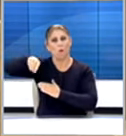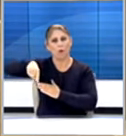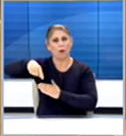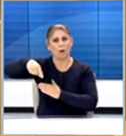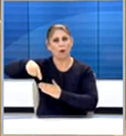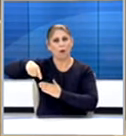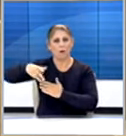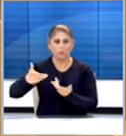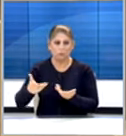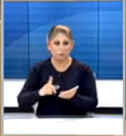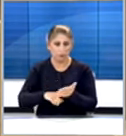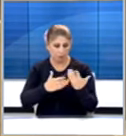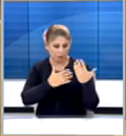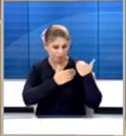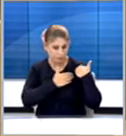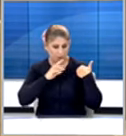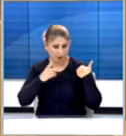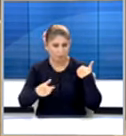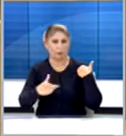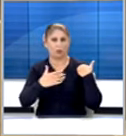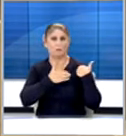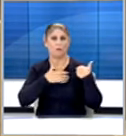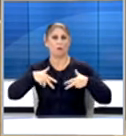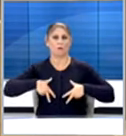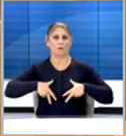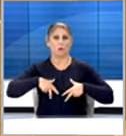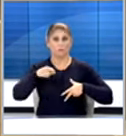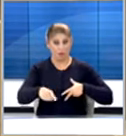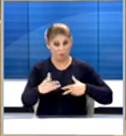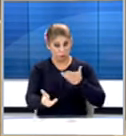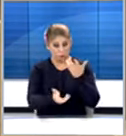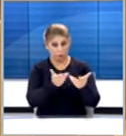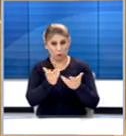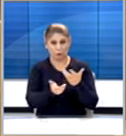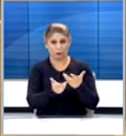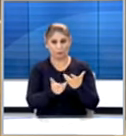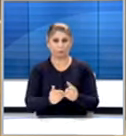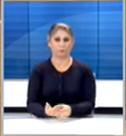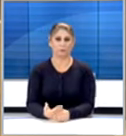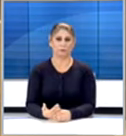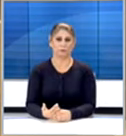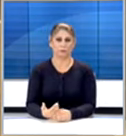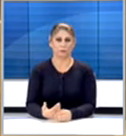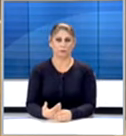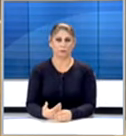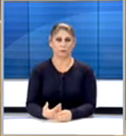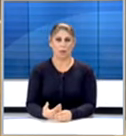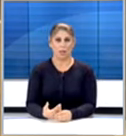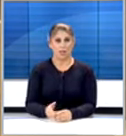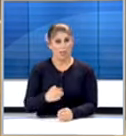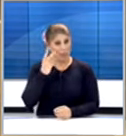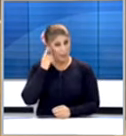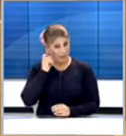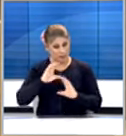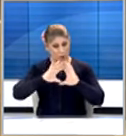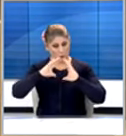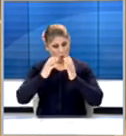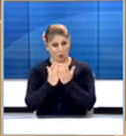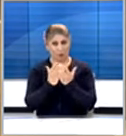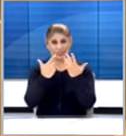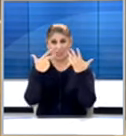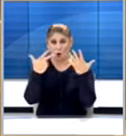αρμόδιος υπουργός? Με αυτή την πυρκαγιά, για να βάλουμε όλο τον καμβά, μέσα σε